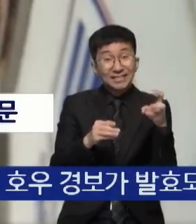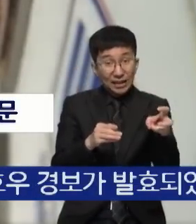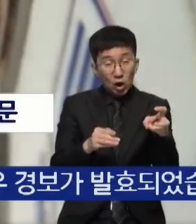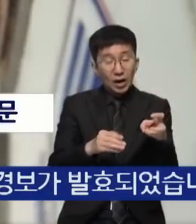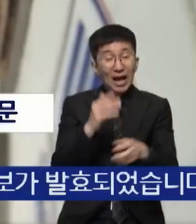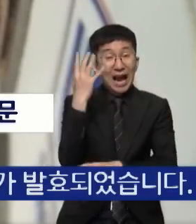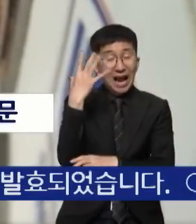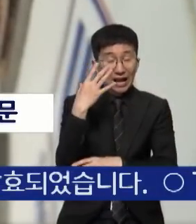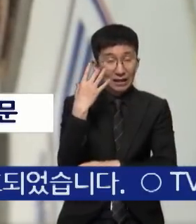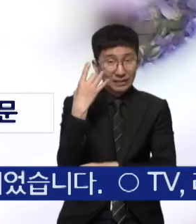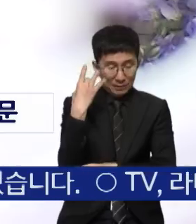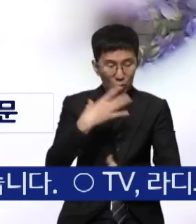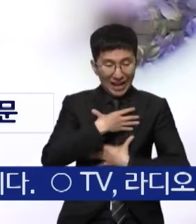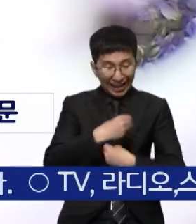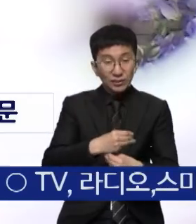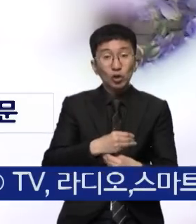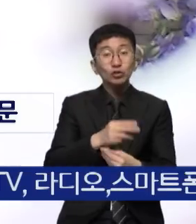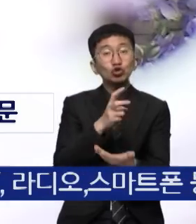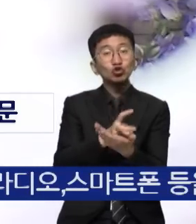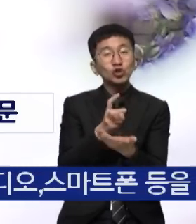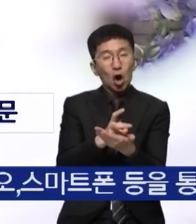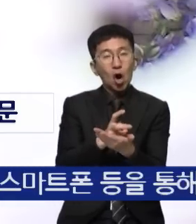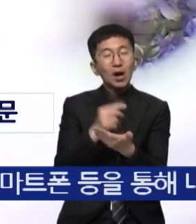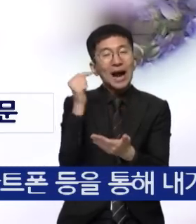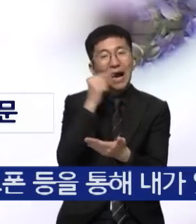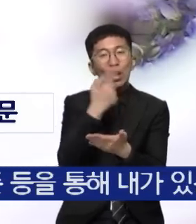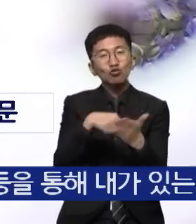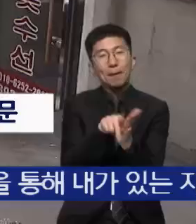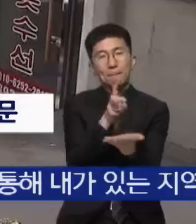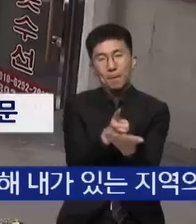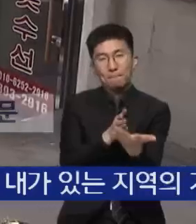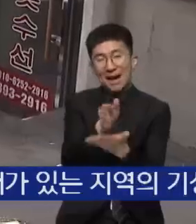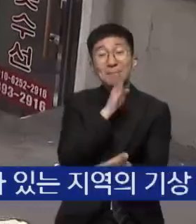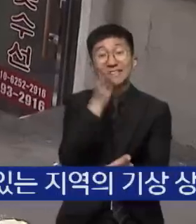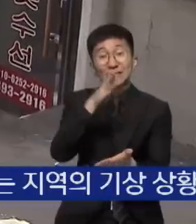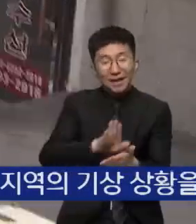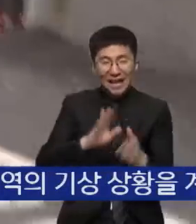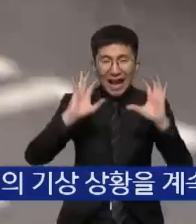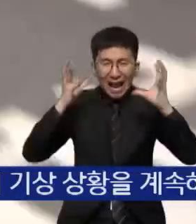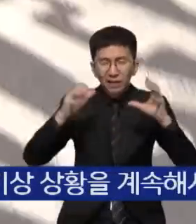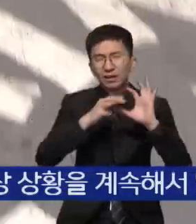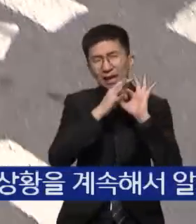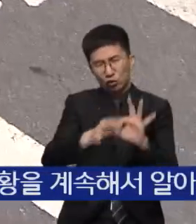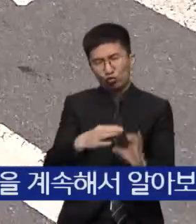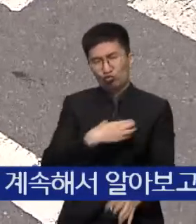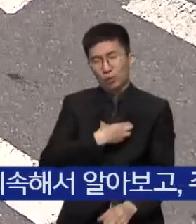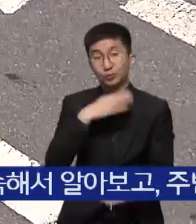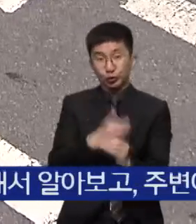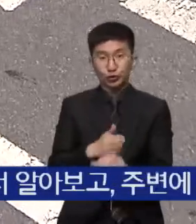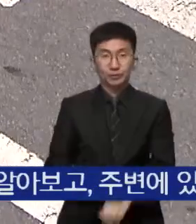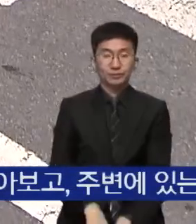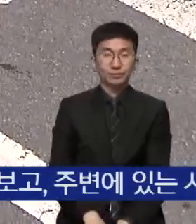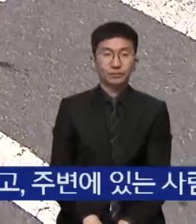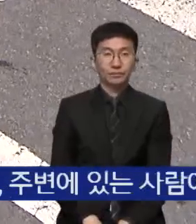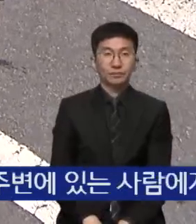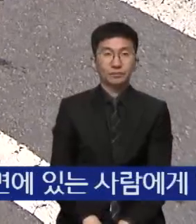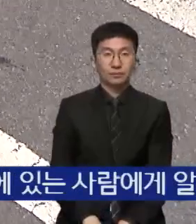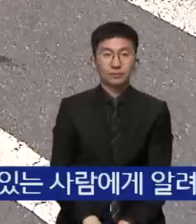기준을 강화한 세리미법이 만들어졌지만 아이들은 여전히 위험에 노출돼 있습니다. SBS